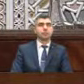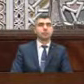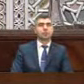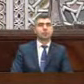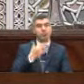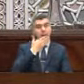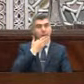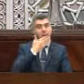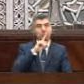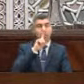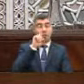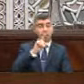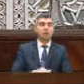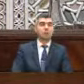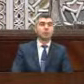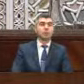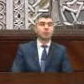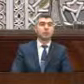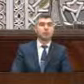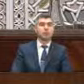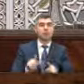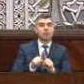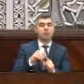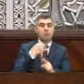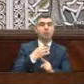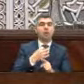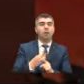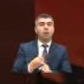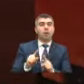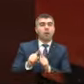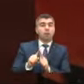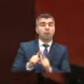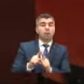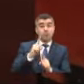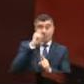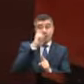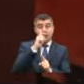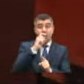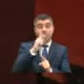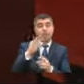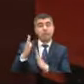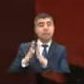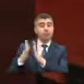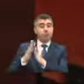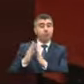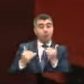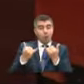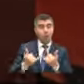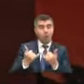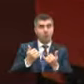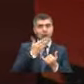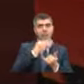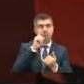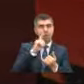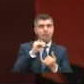الحمد لله، إذا كان هناك قطاع من القطاعات اللي عرفتها راه حقيقية في بلاد ديالنا، من بينها ماشي بوحده هو قطاع